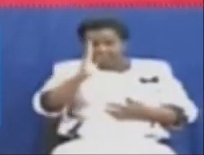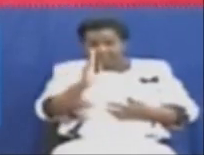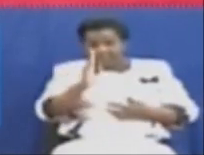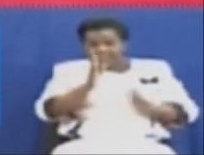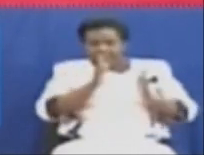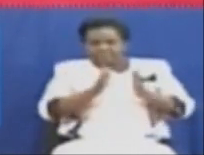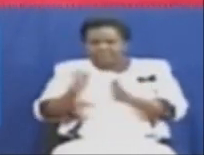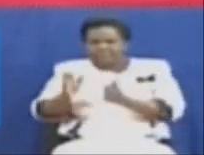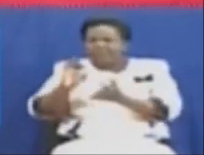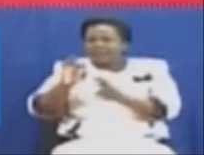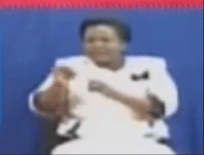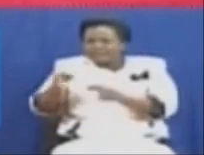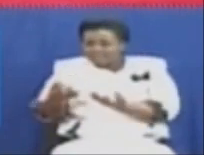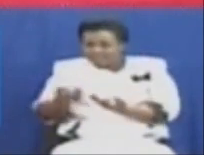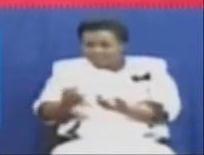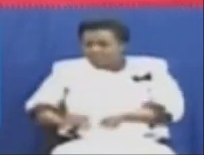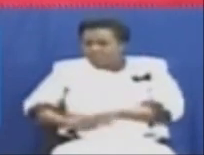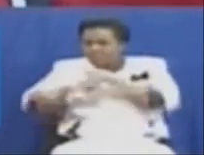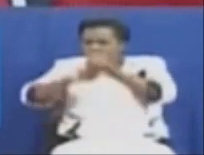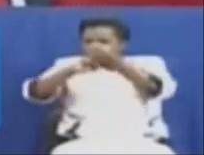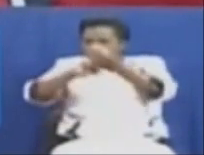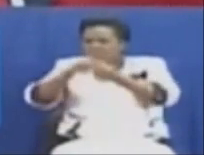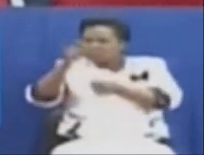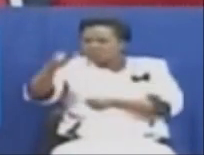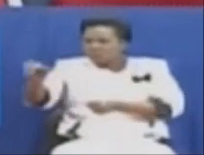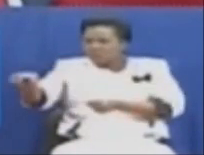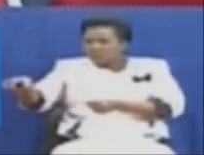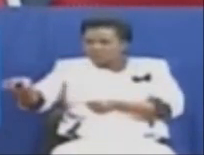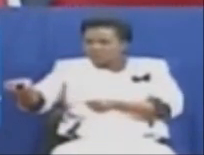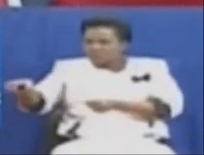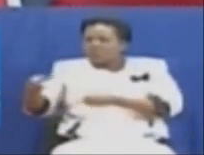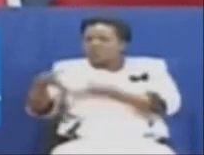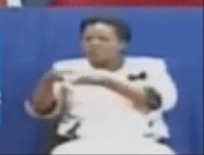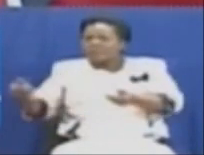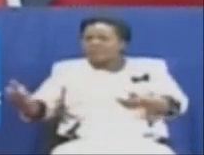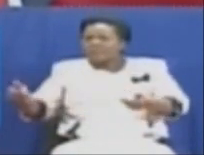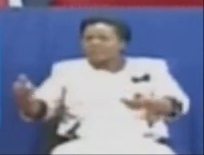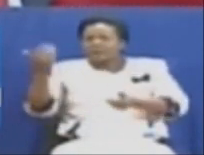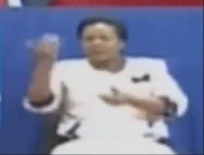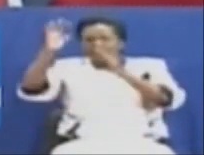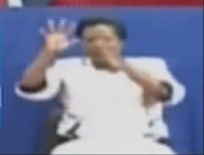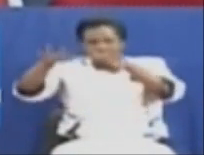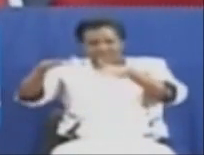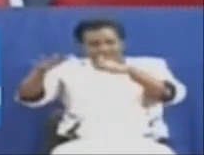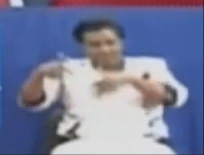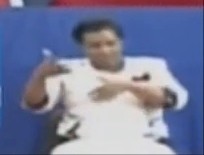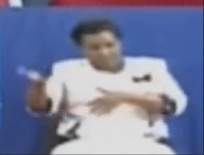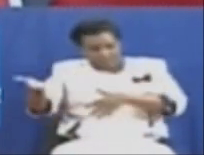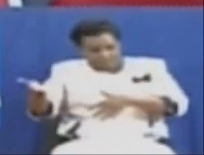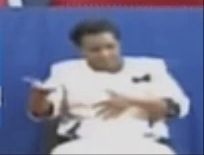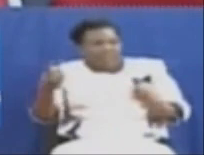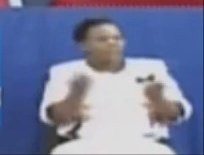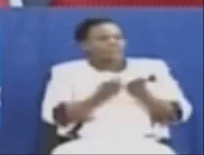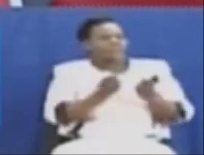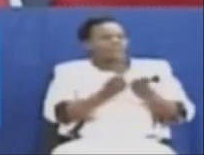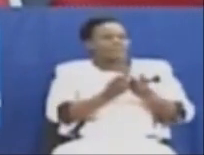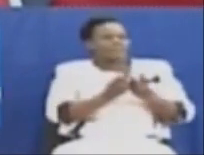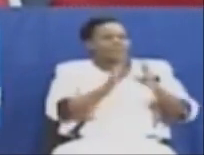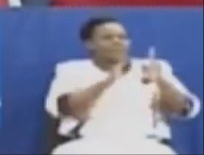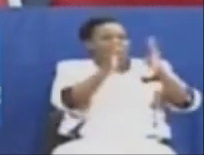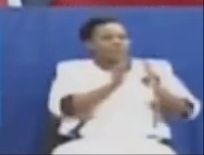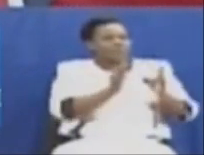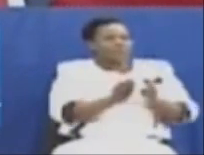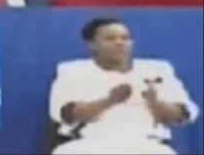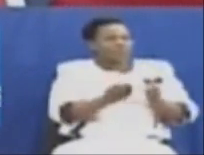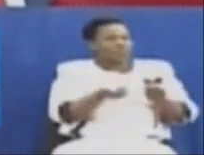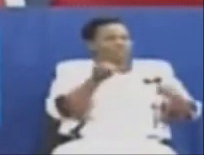wa miundombinu, lakini pia watu wale hawana vyakula. Je, serikali sasa